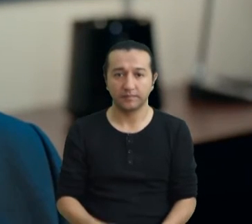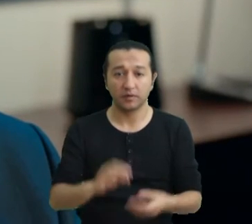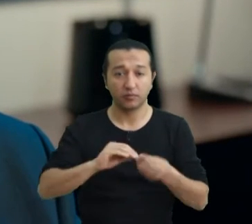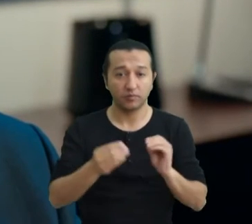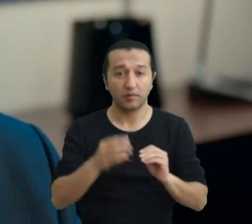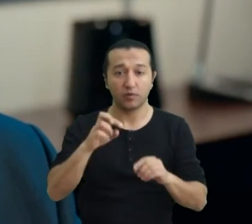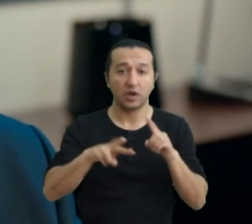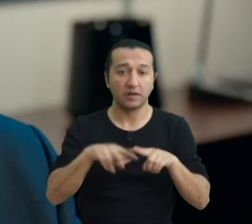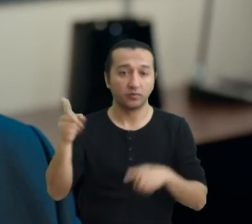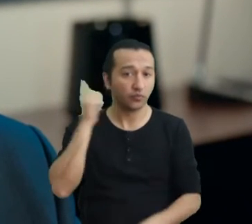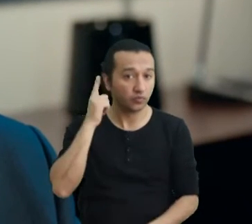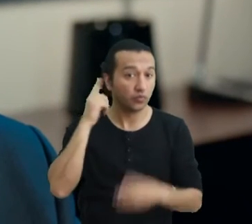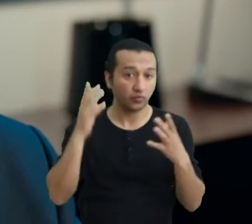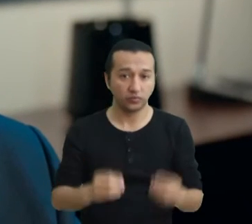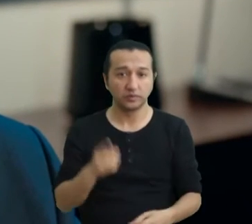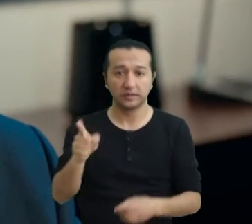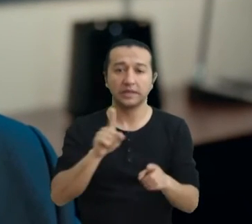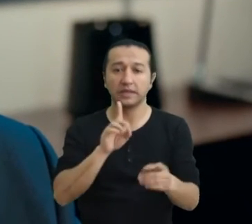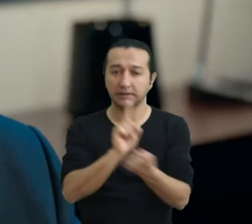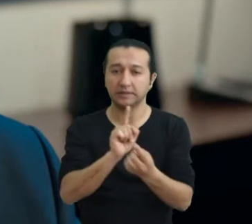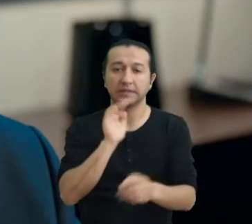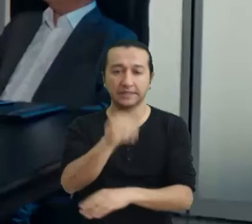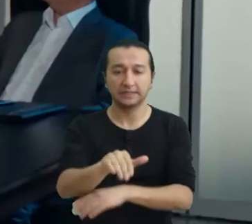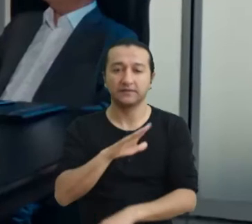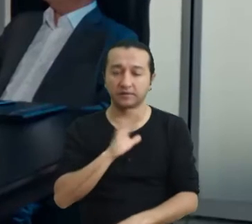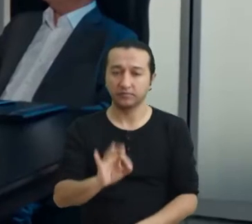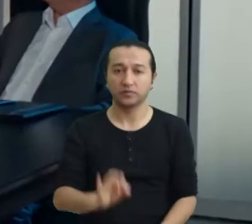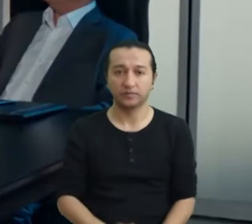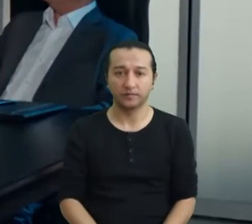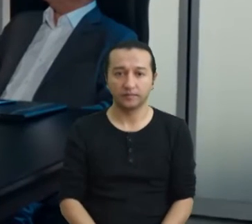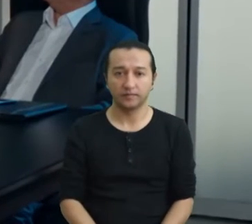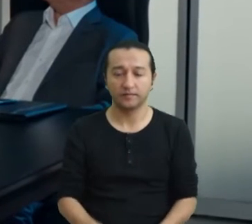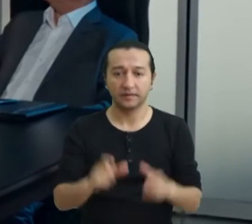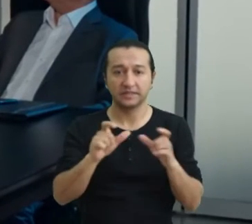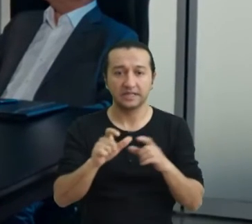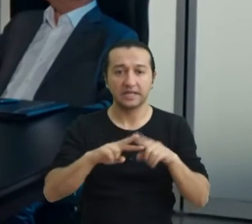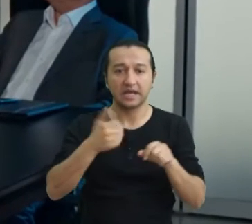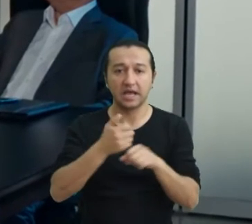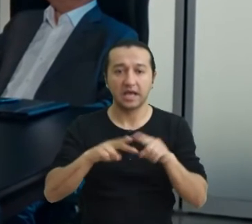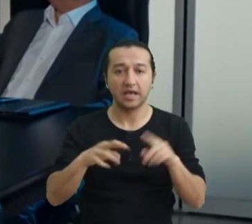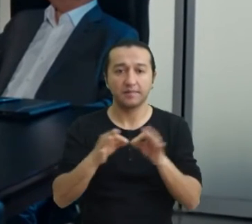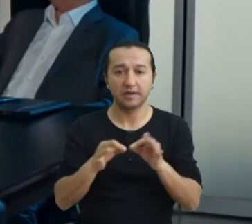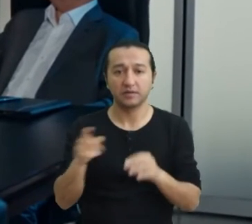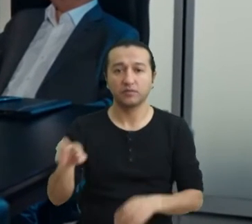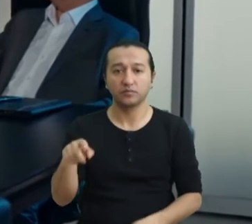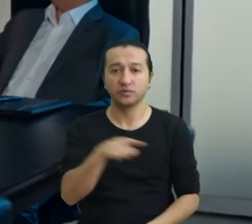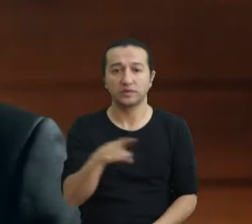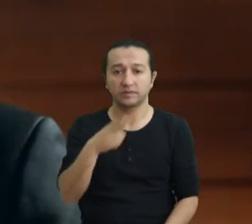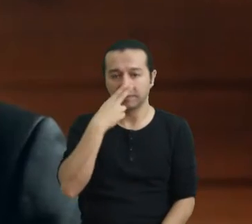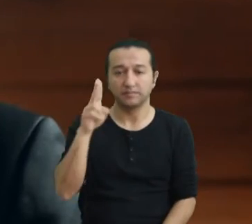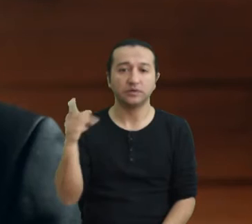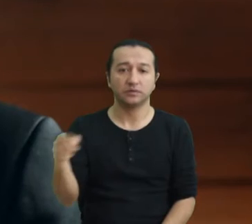Hadise Polat Alemdar'ın kulağına gidince kapını çalacaklardır. Settar Ağa'nın yeğeni Beran Pusat'tan az